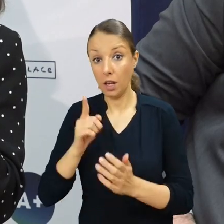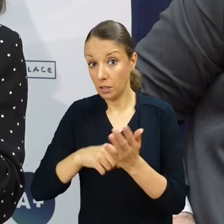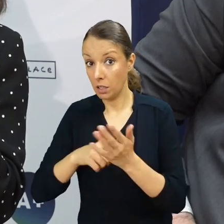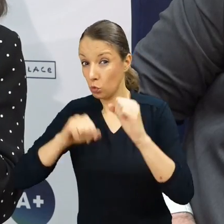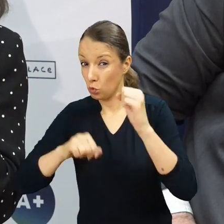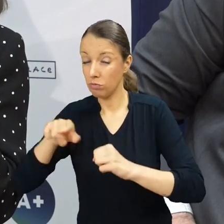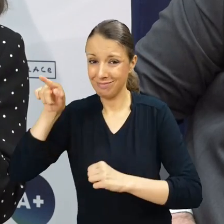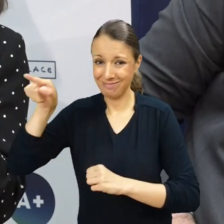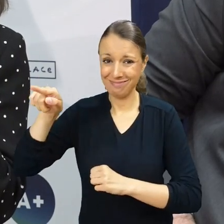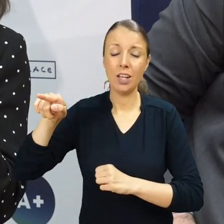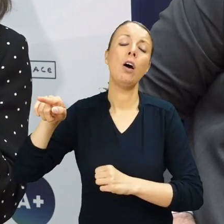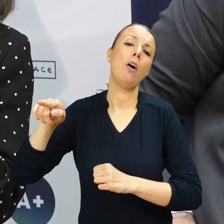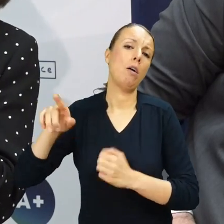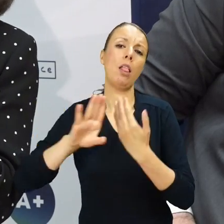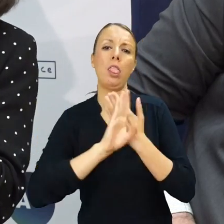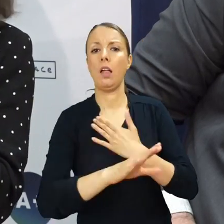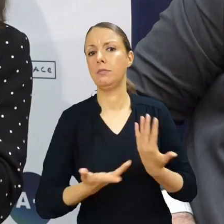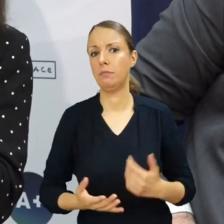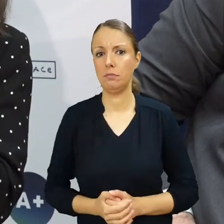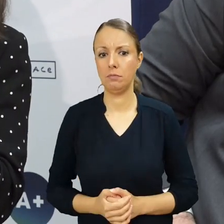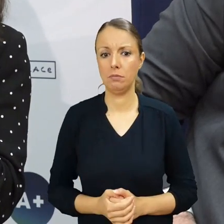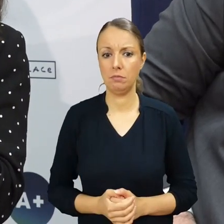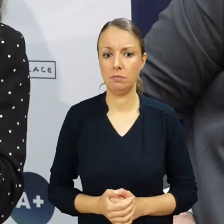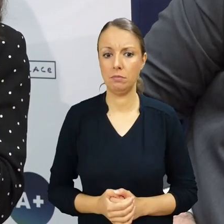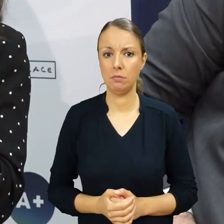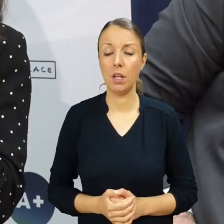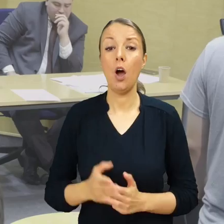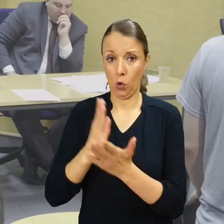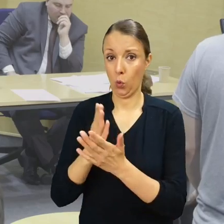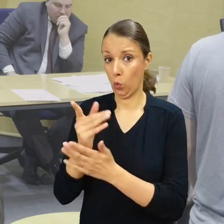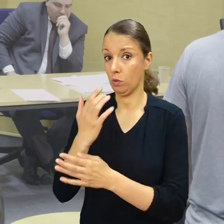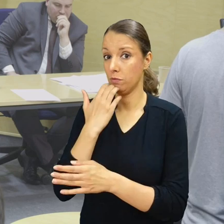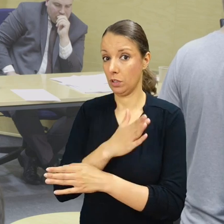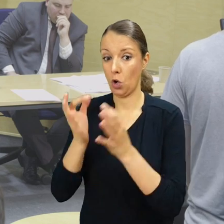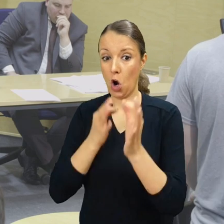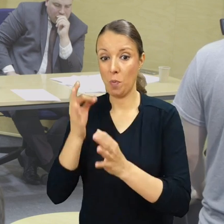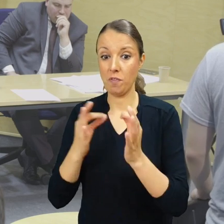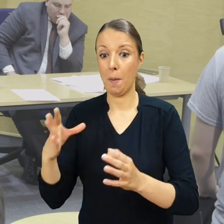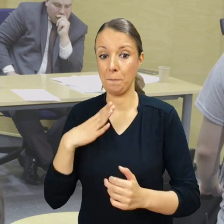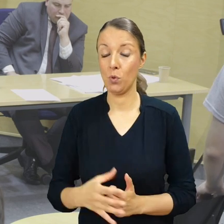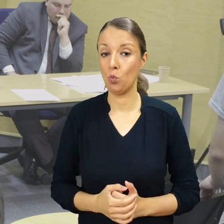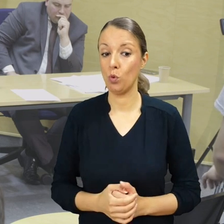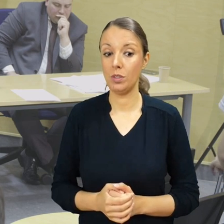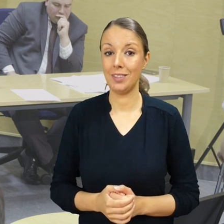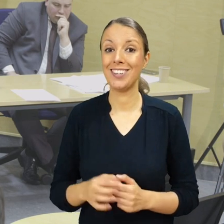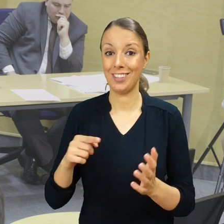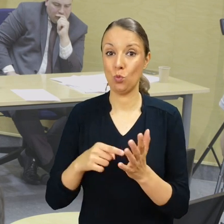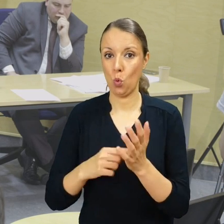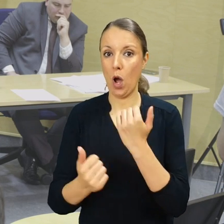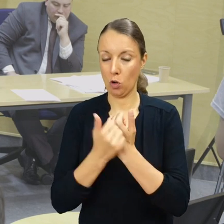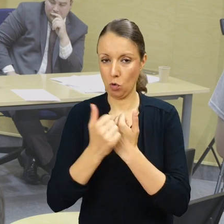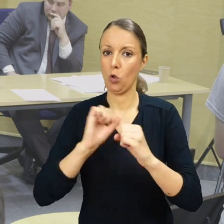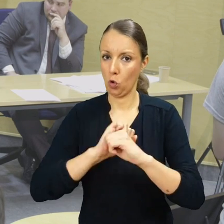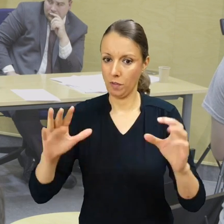i zastanawia się tylko nad tym, czy motywacja była odpowiednia. O tym już była mowa i nie umniejszając tego argumentu, ja bym